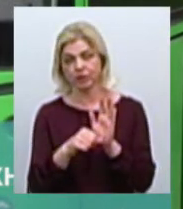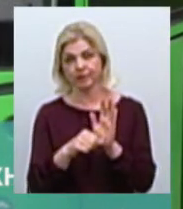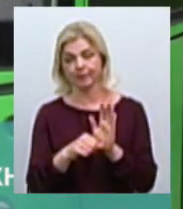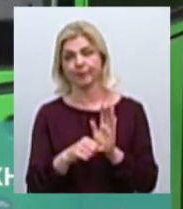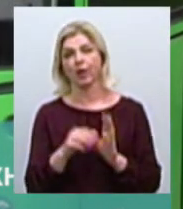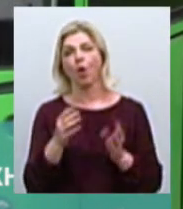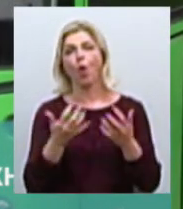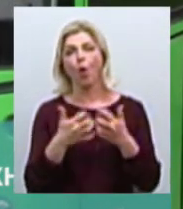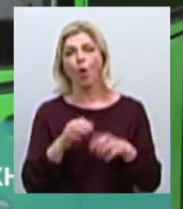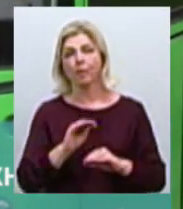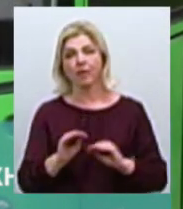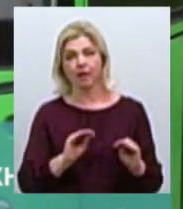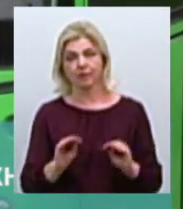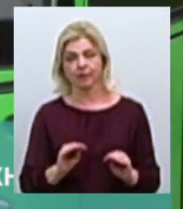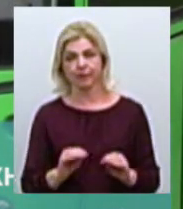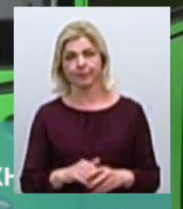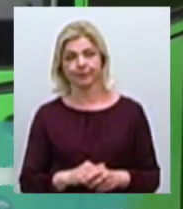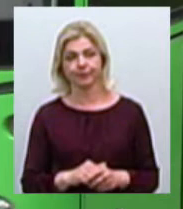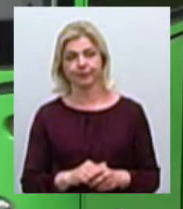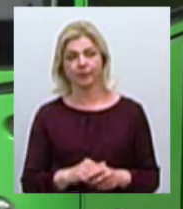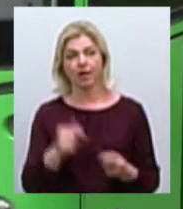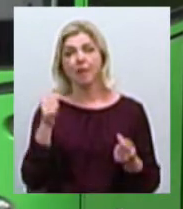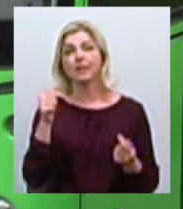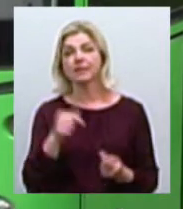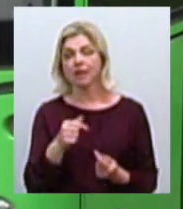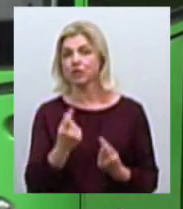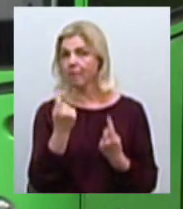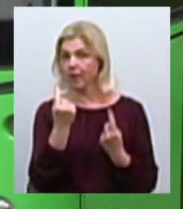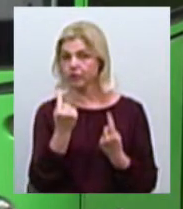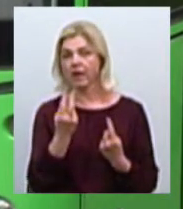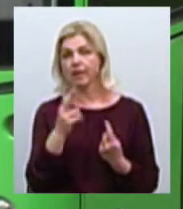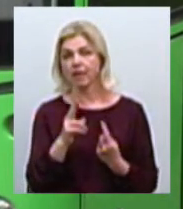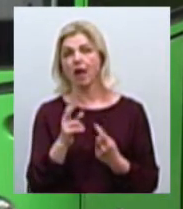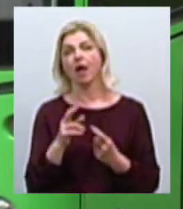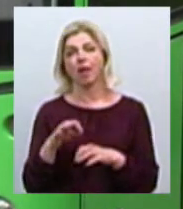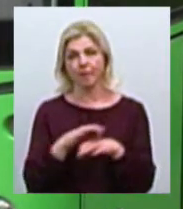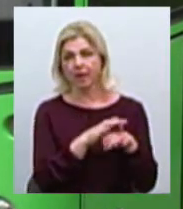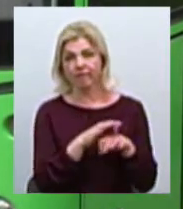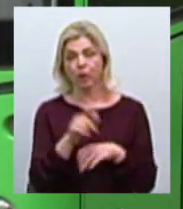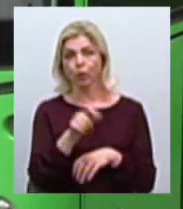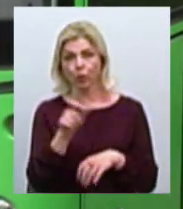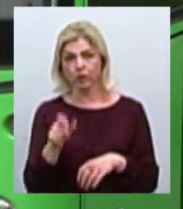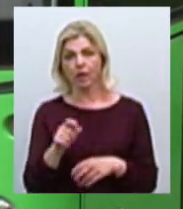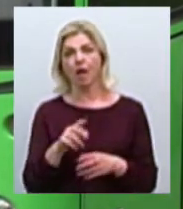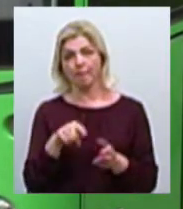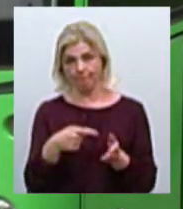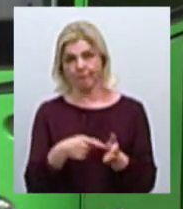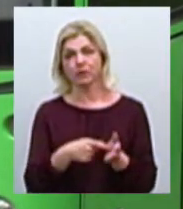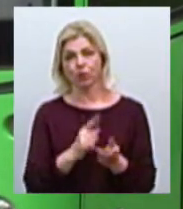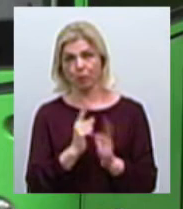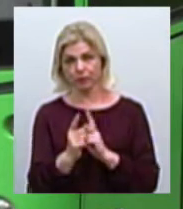206-086, обладнаний, призначений, по-перше, для перевезення пасажирів в міському циклі.